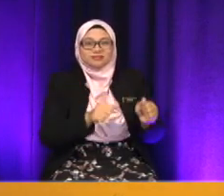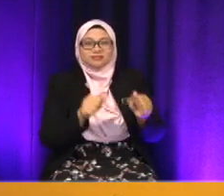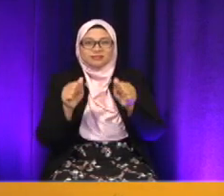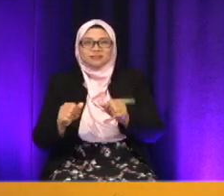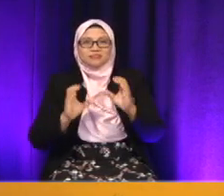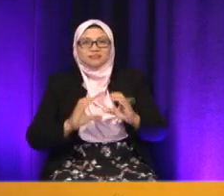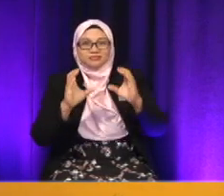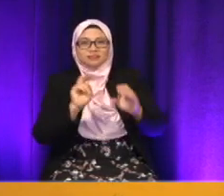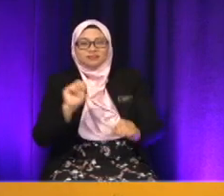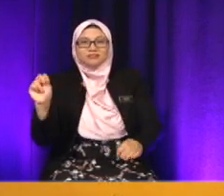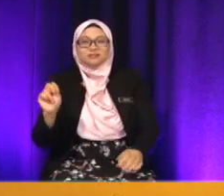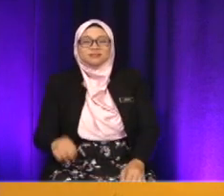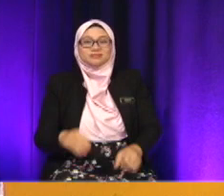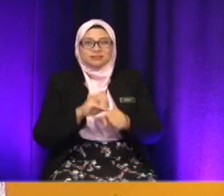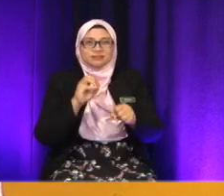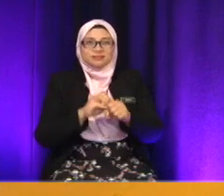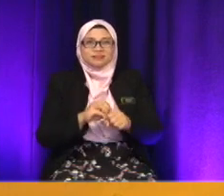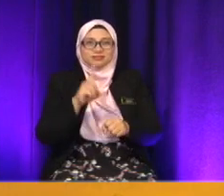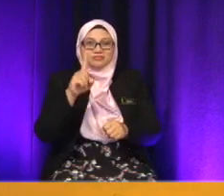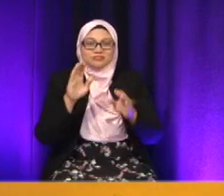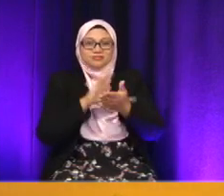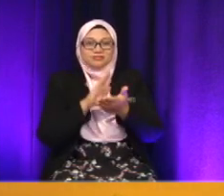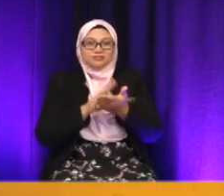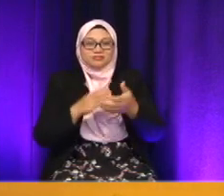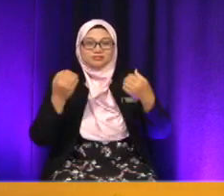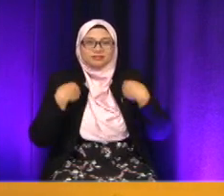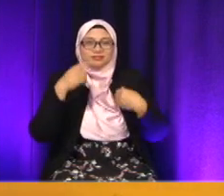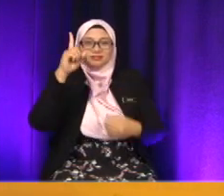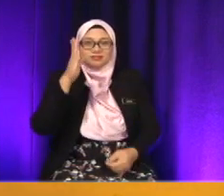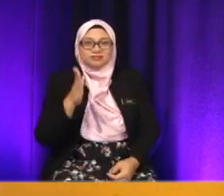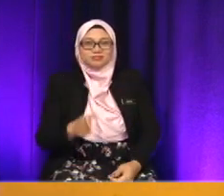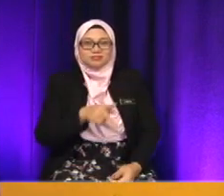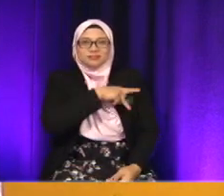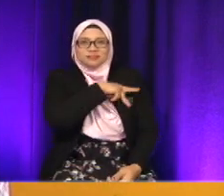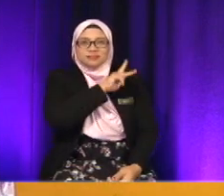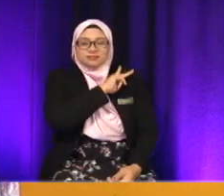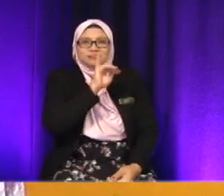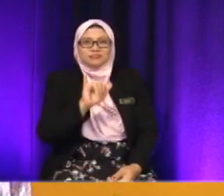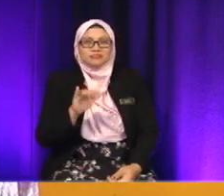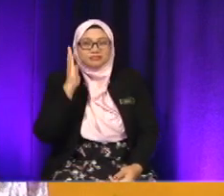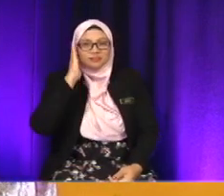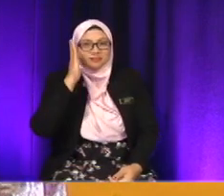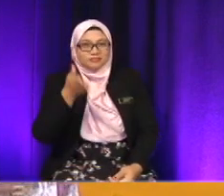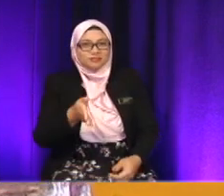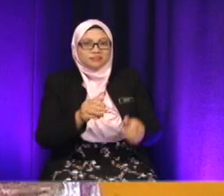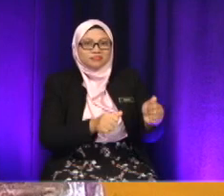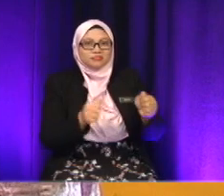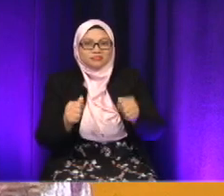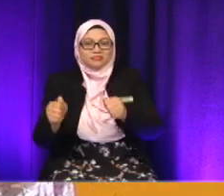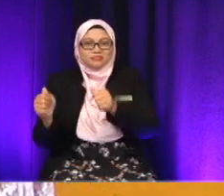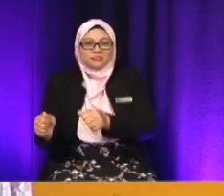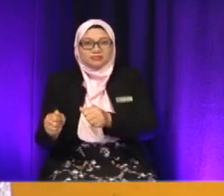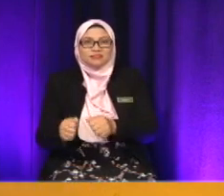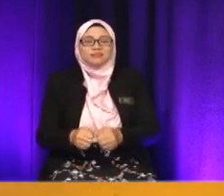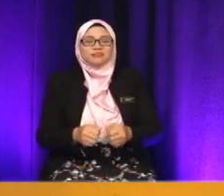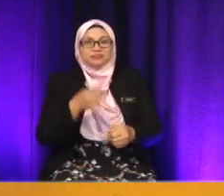akan ada seorang pengecut yang akan mengagikan subjek-subjek tersebut untuk diajak oleh